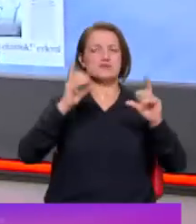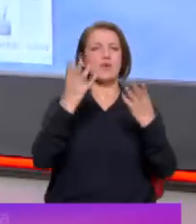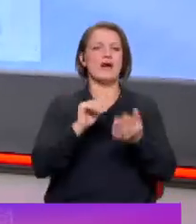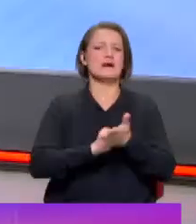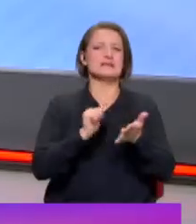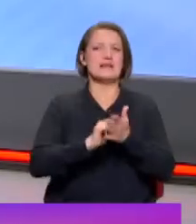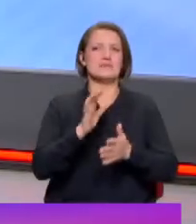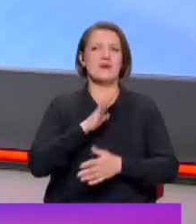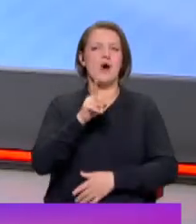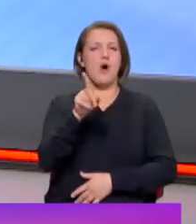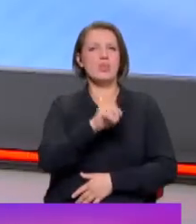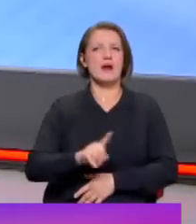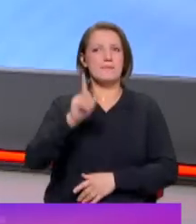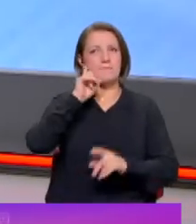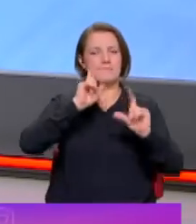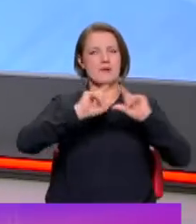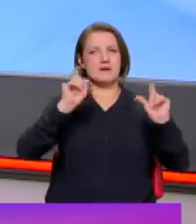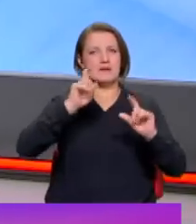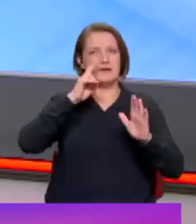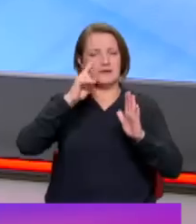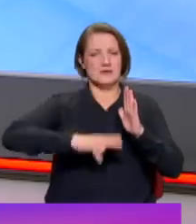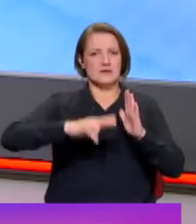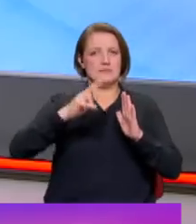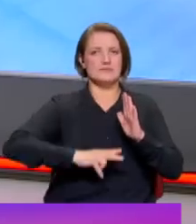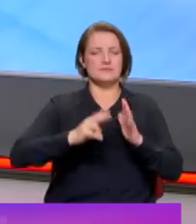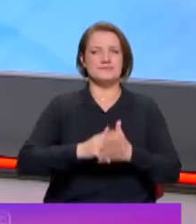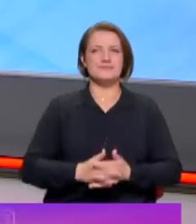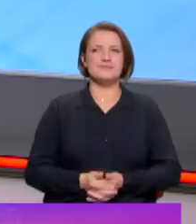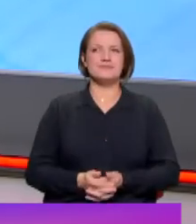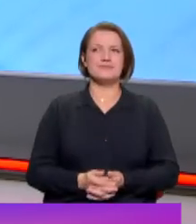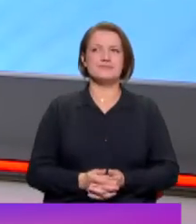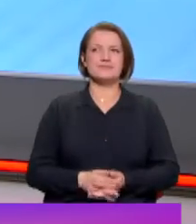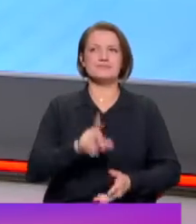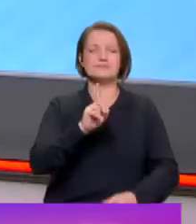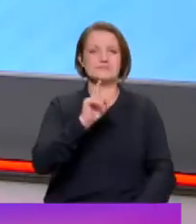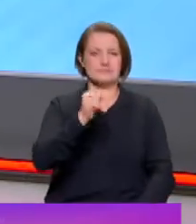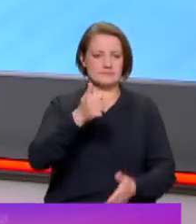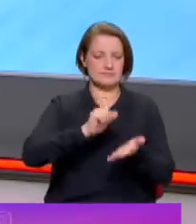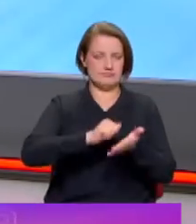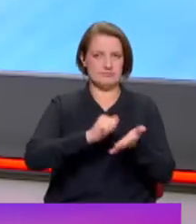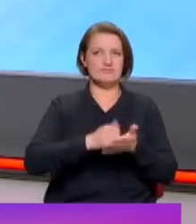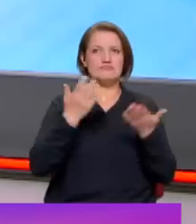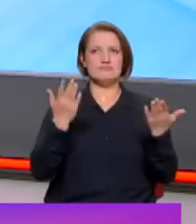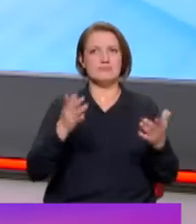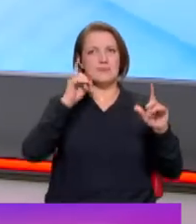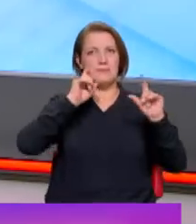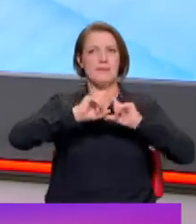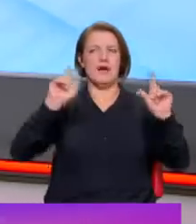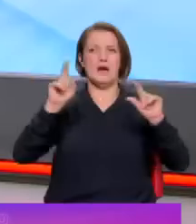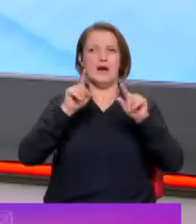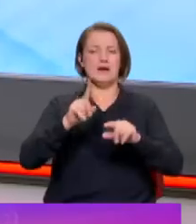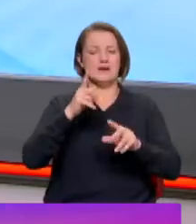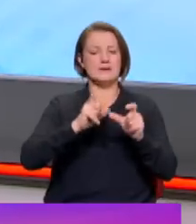gazetelerimiz var Onların başlığını da onların haberlerini de ekrana taşıyalım bir gün gazetesi Tabii ki manşetten